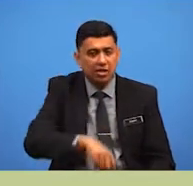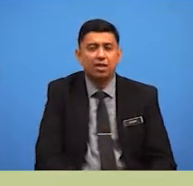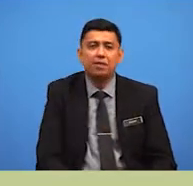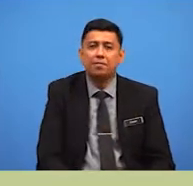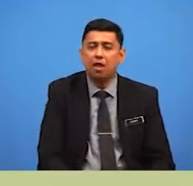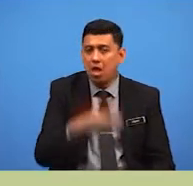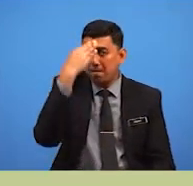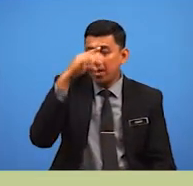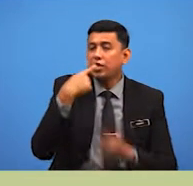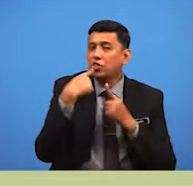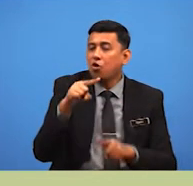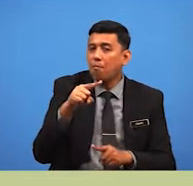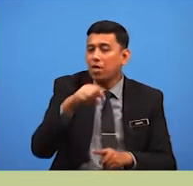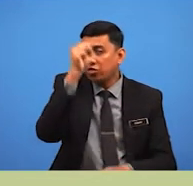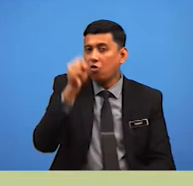Jawapan bagi soalan dua,